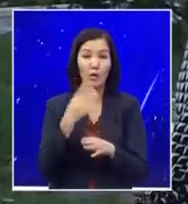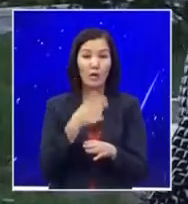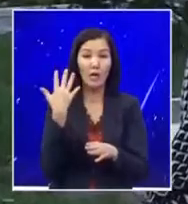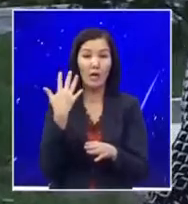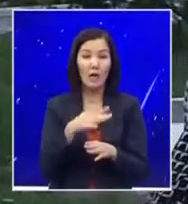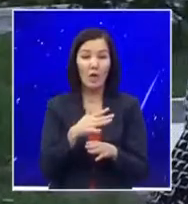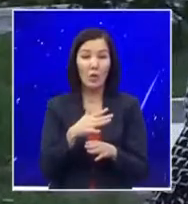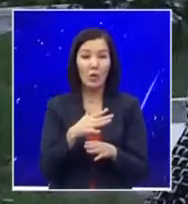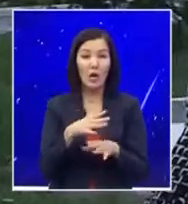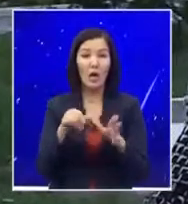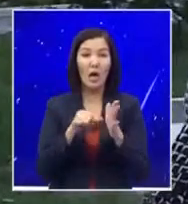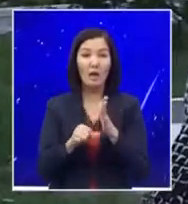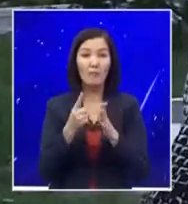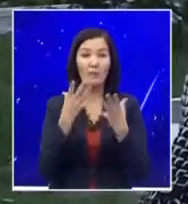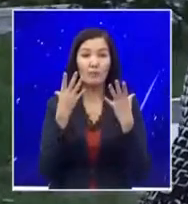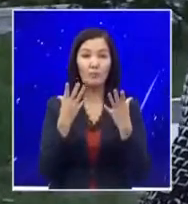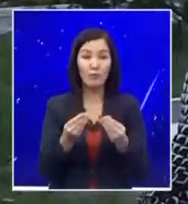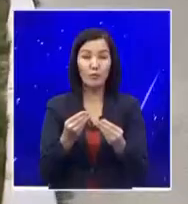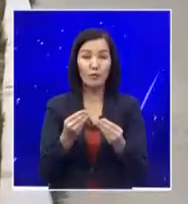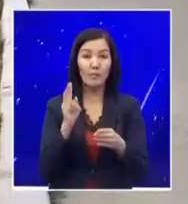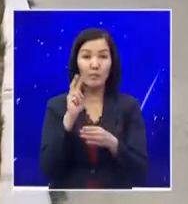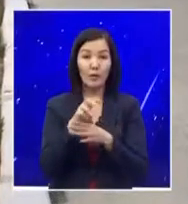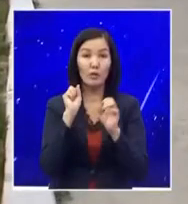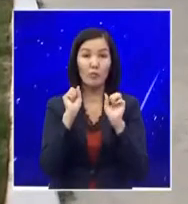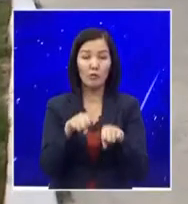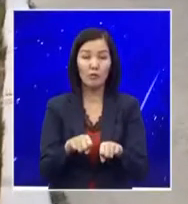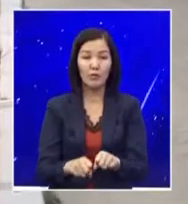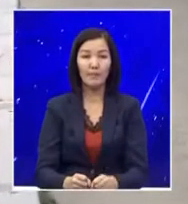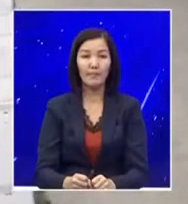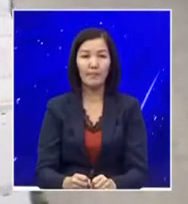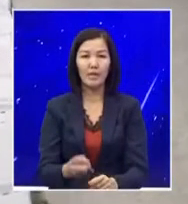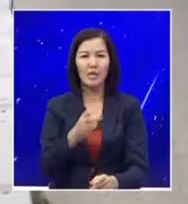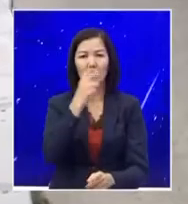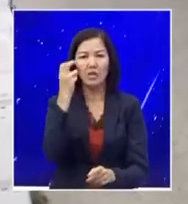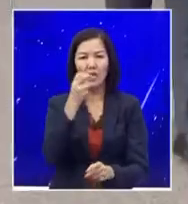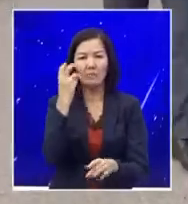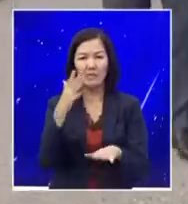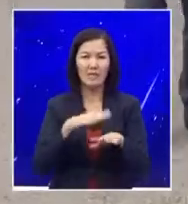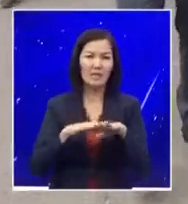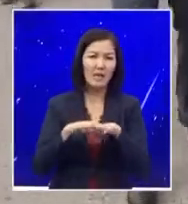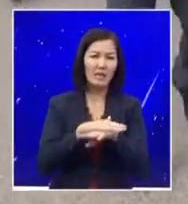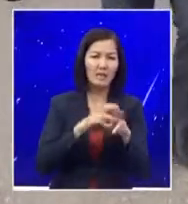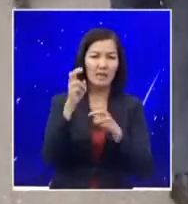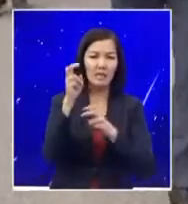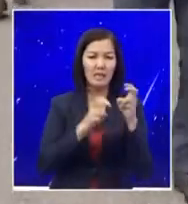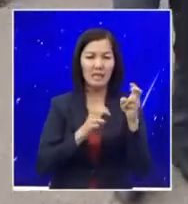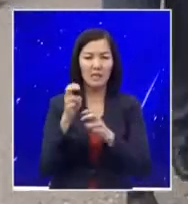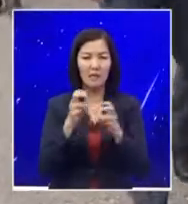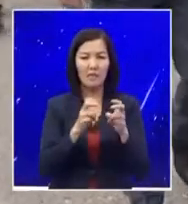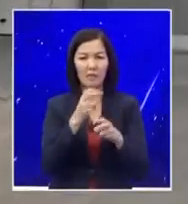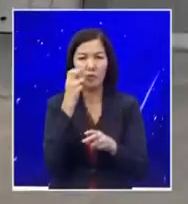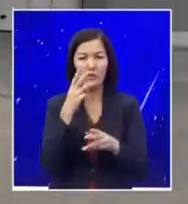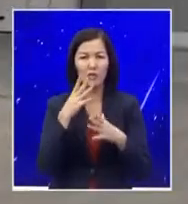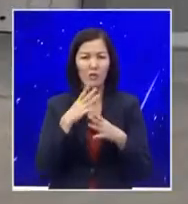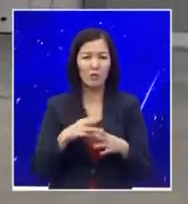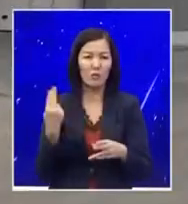машине 60 күнде өтуге болады. Жағымсыз ес. Жаркенттік тұрғындар крахмал сырне зауытынан шығатын естен